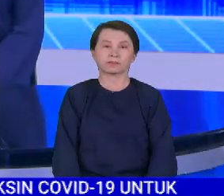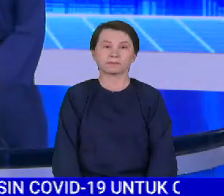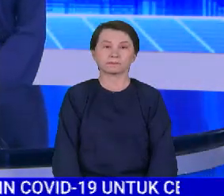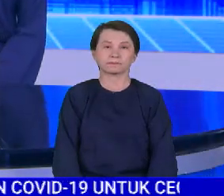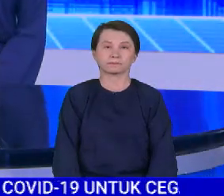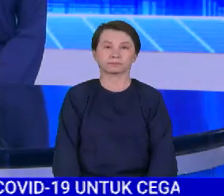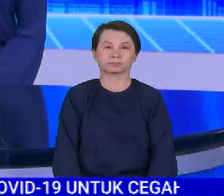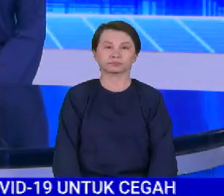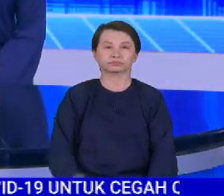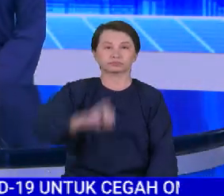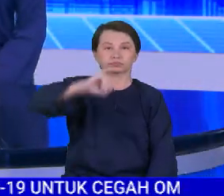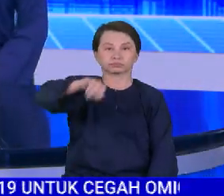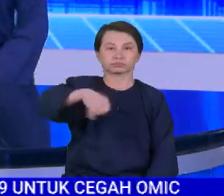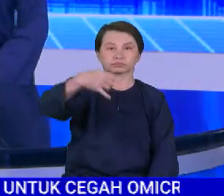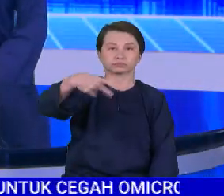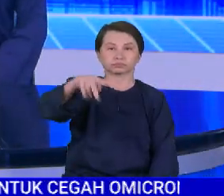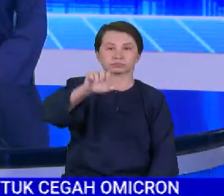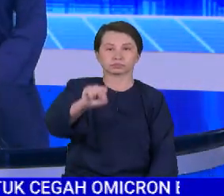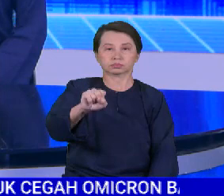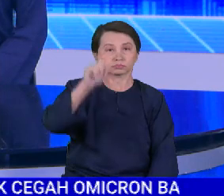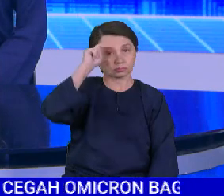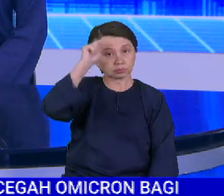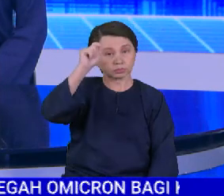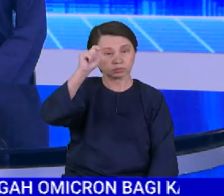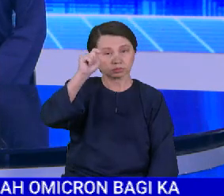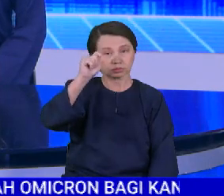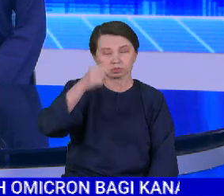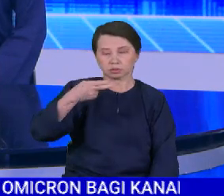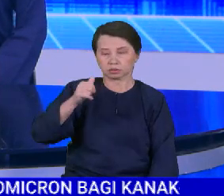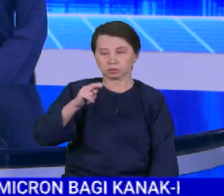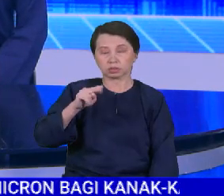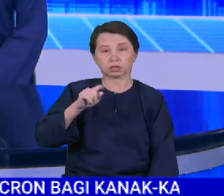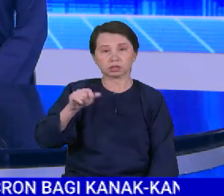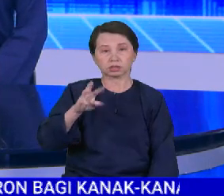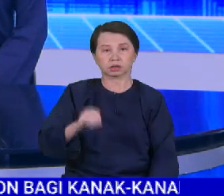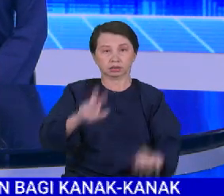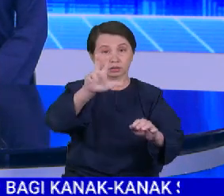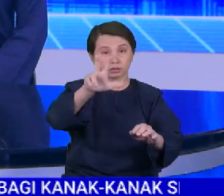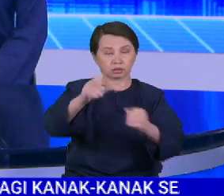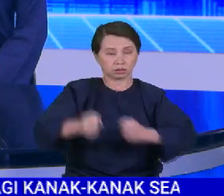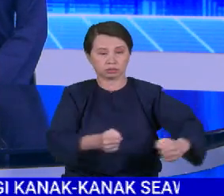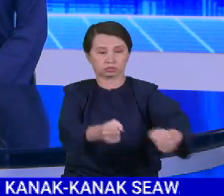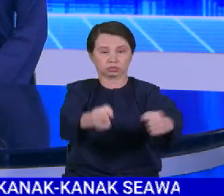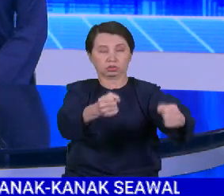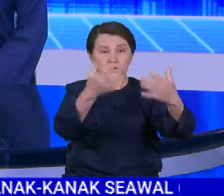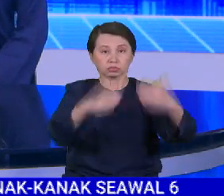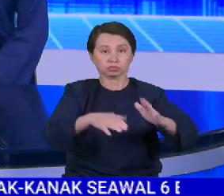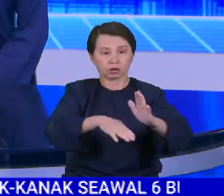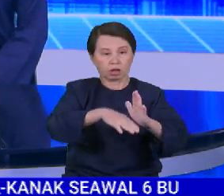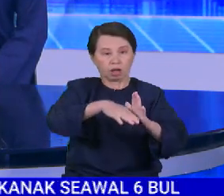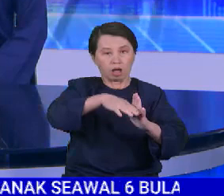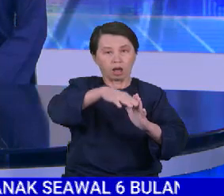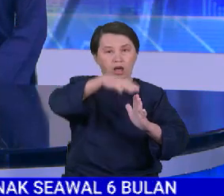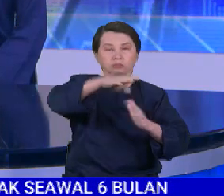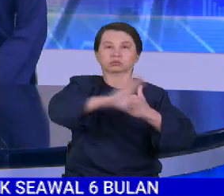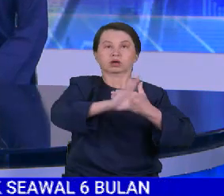Sementara itu, Jawatan Pengairan dan Saliran JPS Terengganu Hanizan Draman maklumkan tiga sungai di negeri itu sudah melepasi